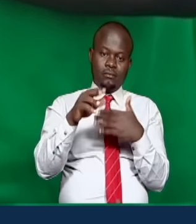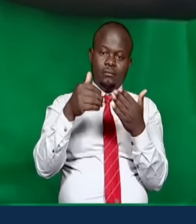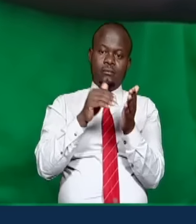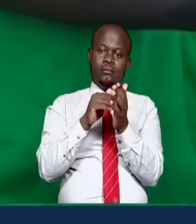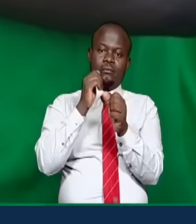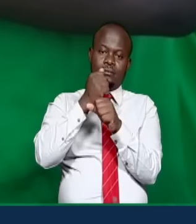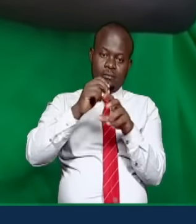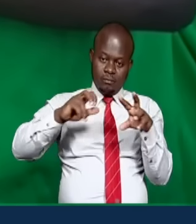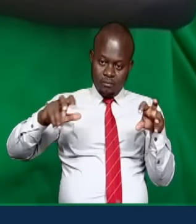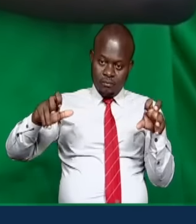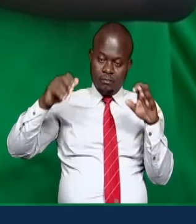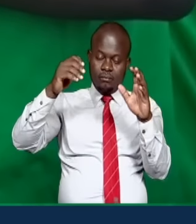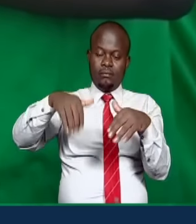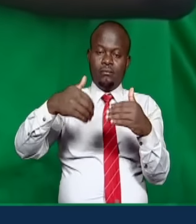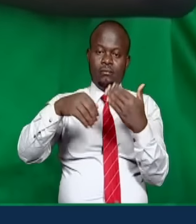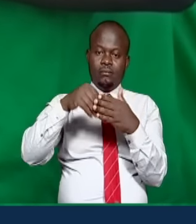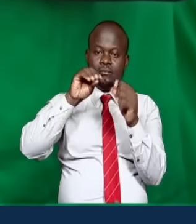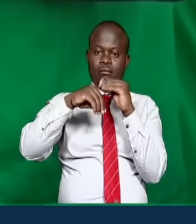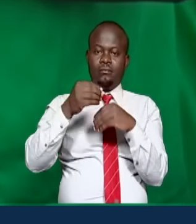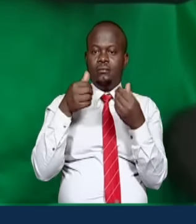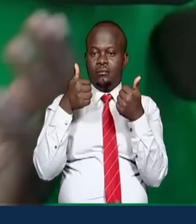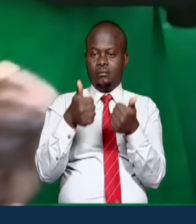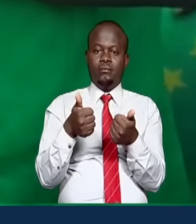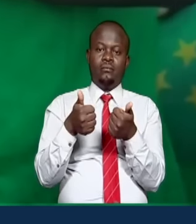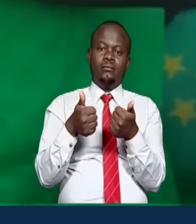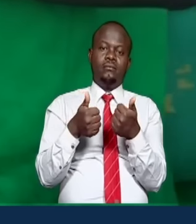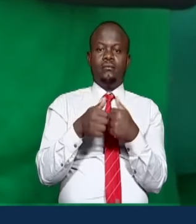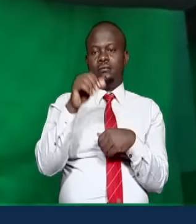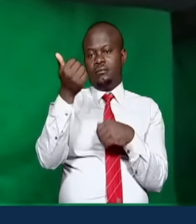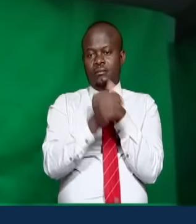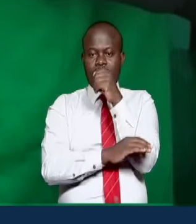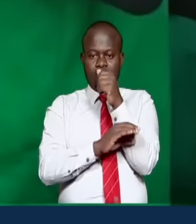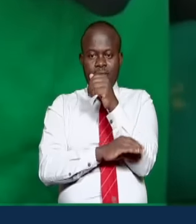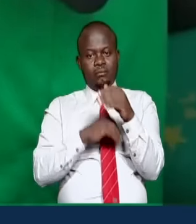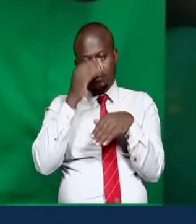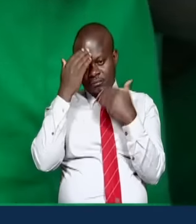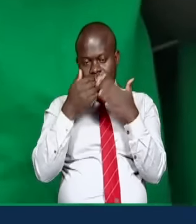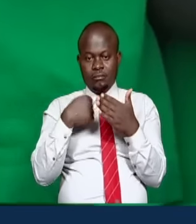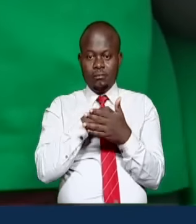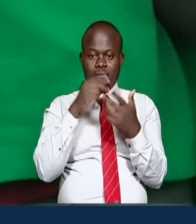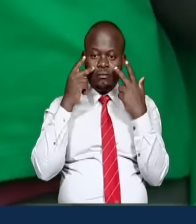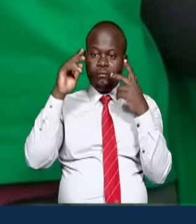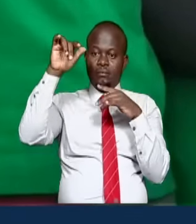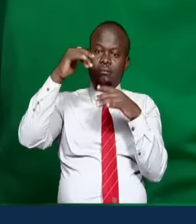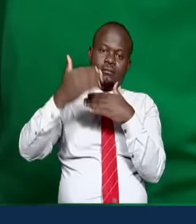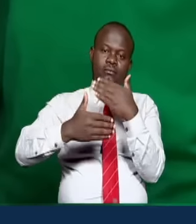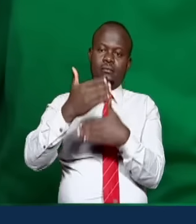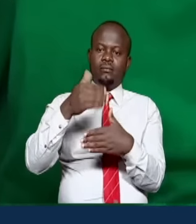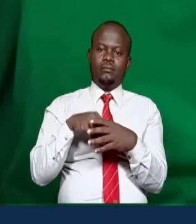bazatukora ubushakashatsi tugahinga umusaruro mwiza ugasohoka no mu mahanga kubera ko twabonye n'ikibuga cy'indege